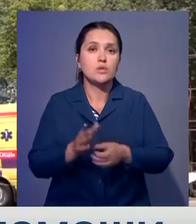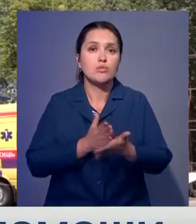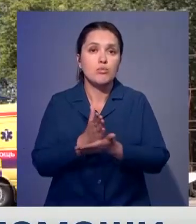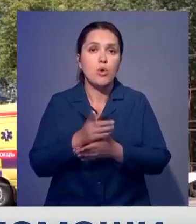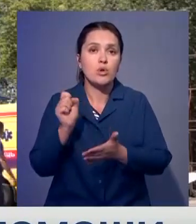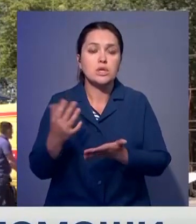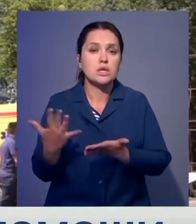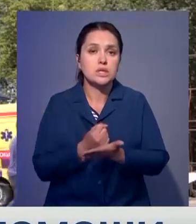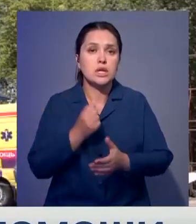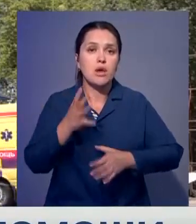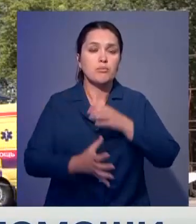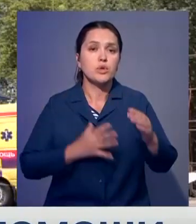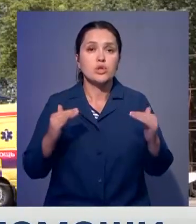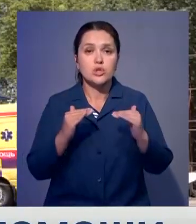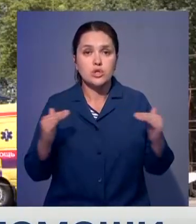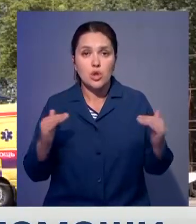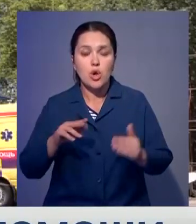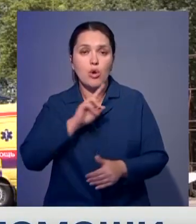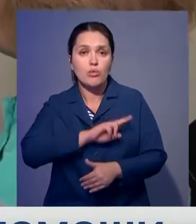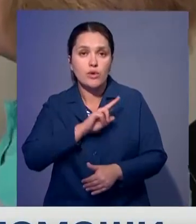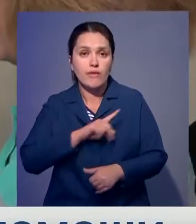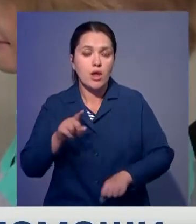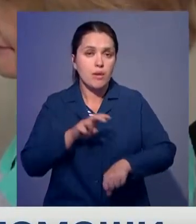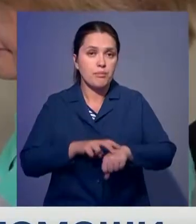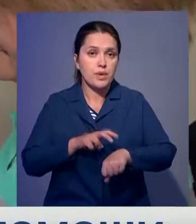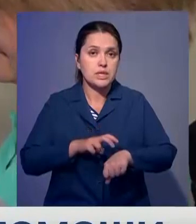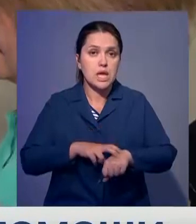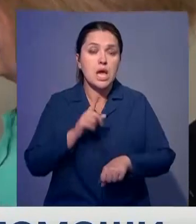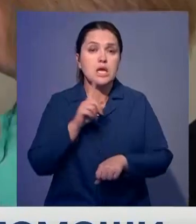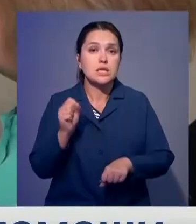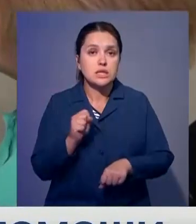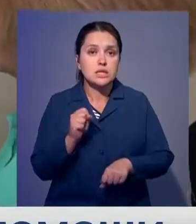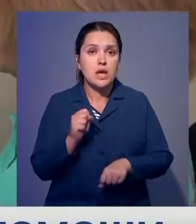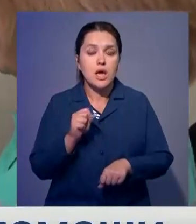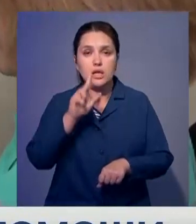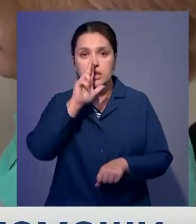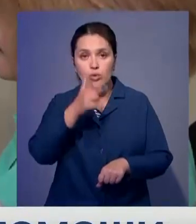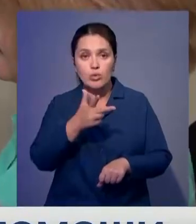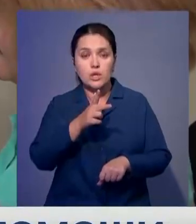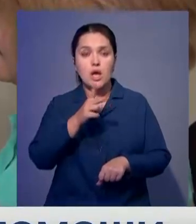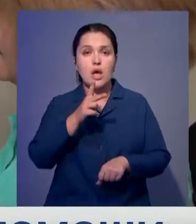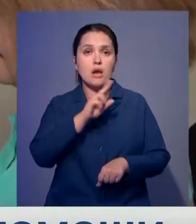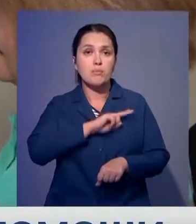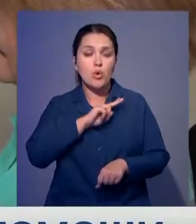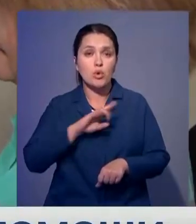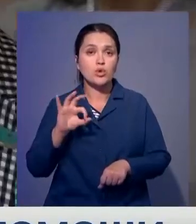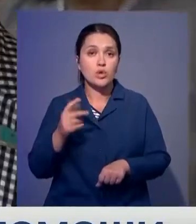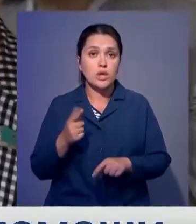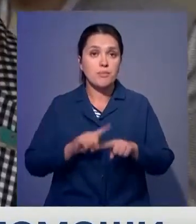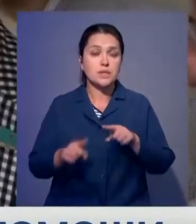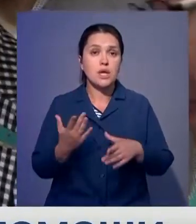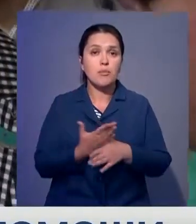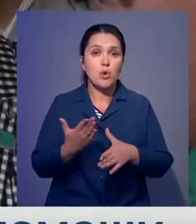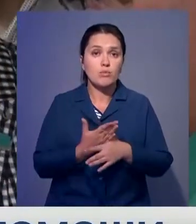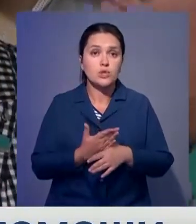модернизации службы, позволявший достичь международного уровня работы медперсонала. А за последние 3 года работники скорой помощи